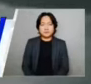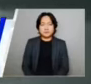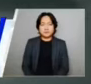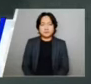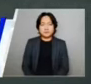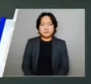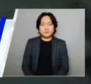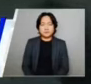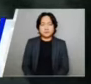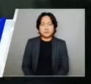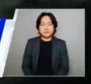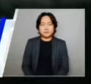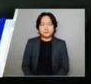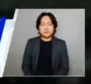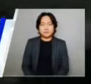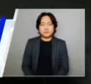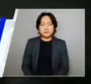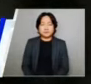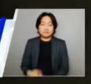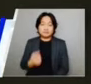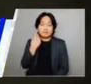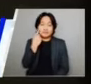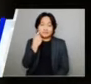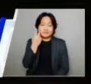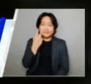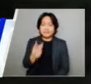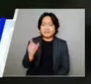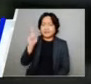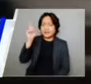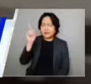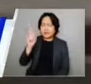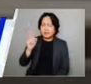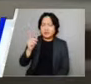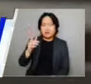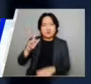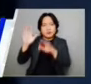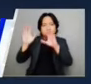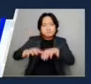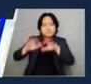Pagbukang liwayway kanina, nagsimulang bumuhos ang malakas na ulan sa Gonzaga, Cagayan.